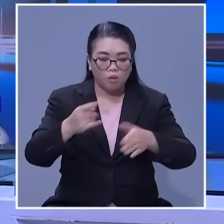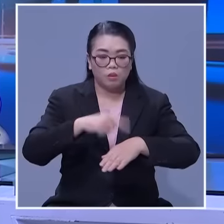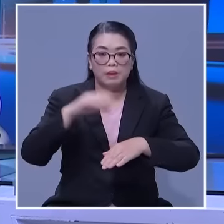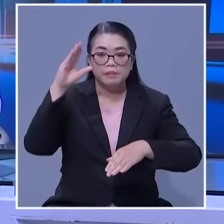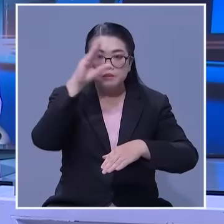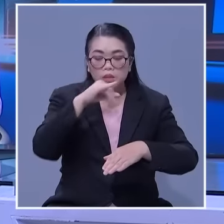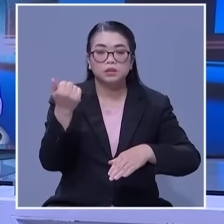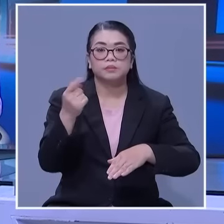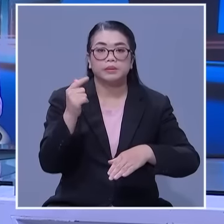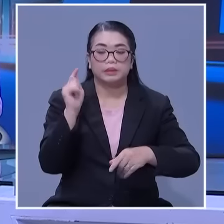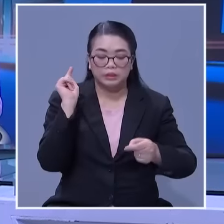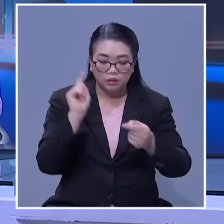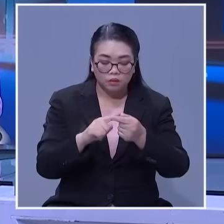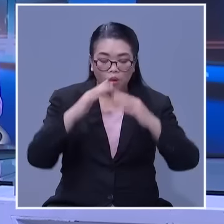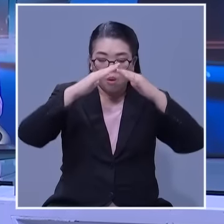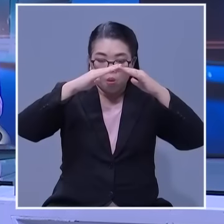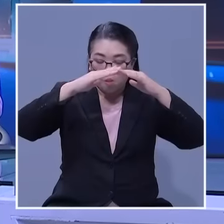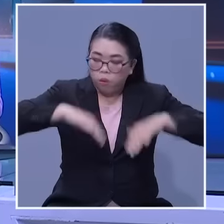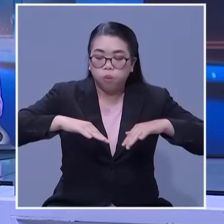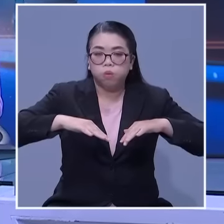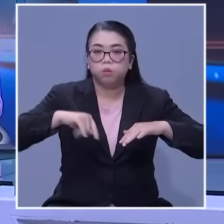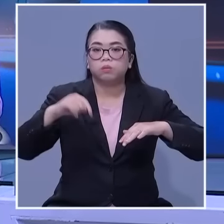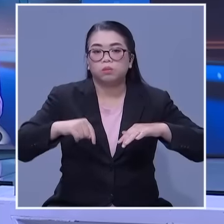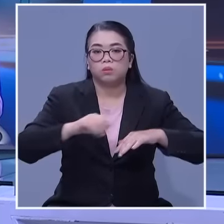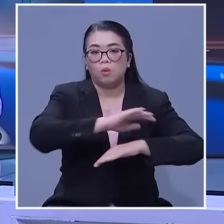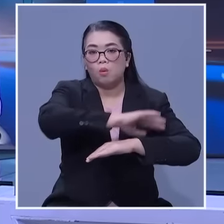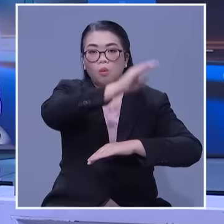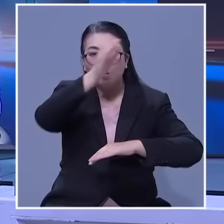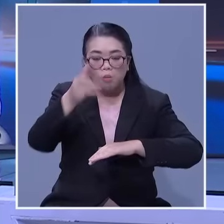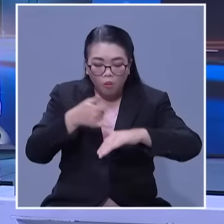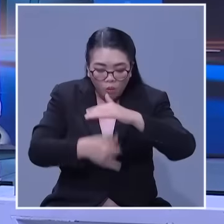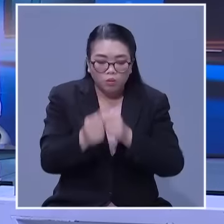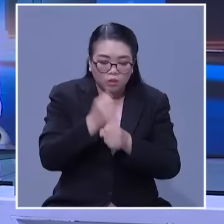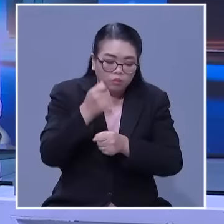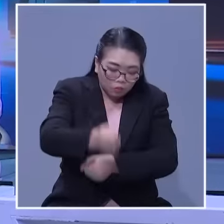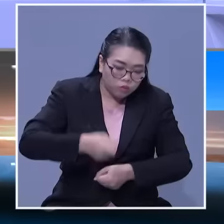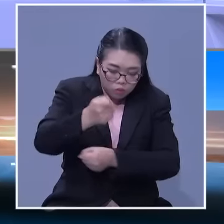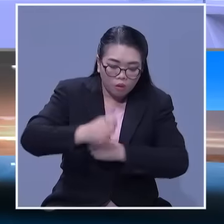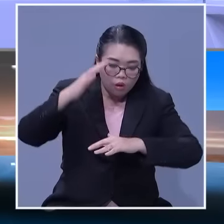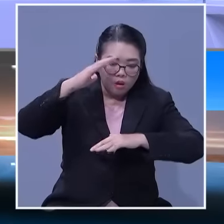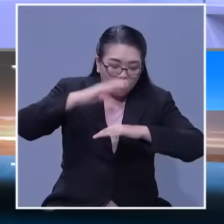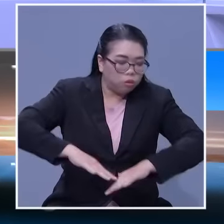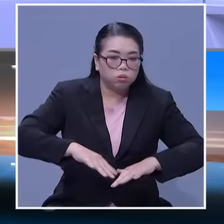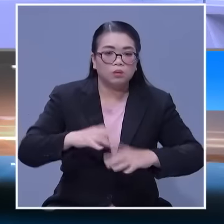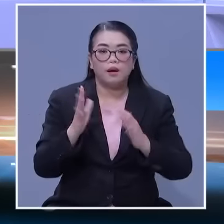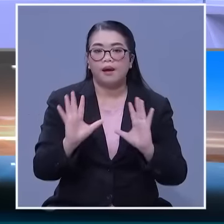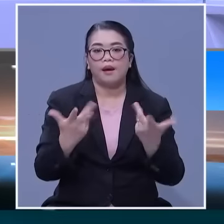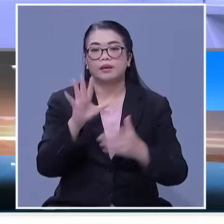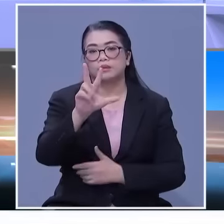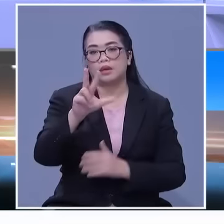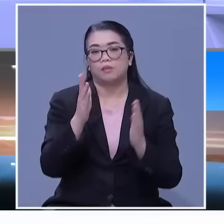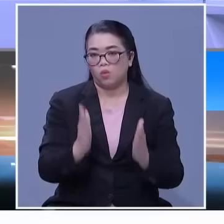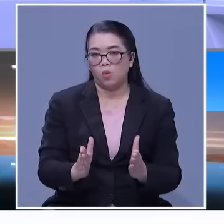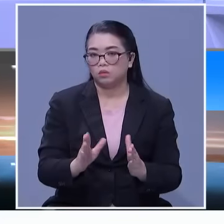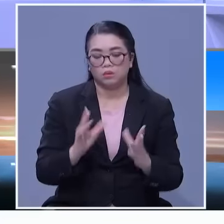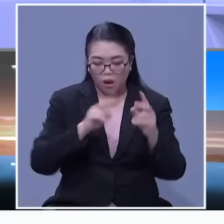23:30นพอมาแบบไม่ทันตั้งตัวแบบเนี้ยคุณกระแตท่านผู้ชมทำให้คนงานที่เขาทำงานอยู่ตรงนั้นสูญหายเบื้องต้นณตอนนี้ 3คน